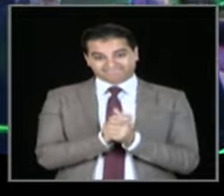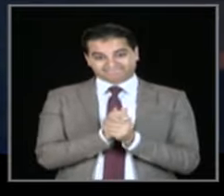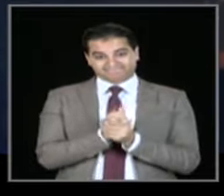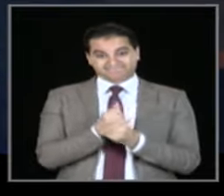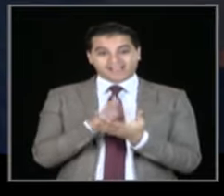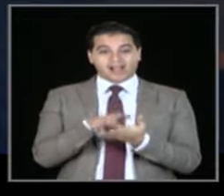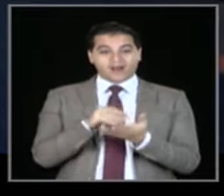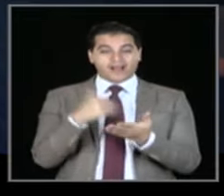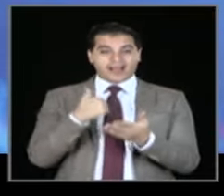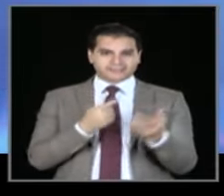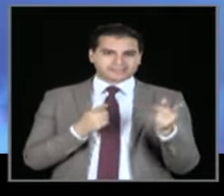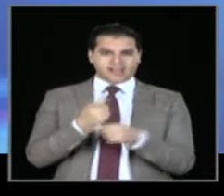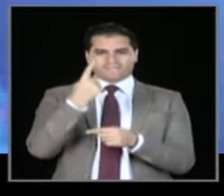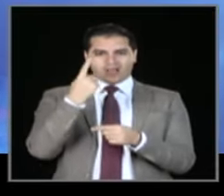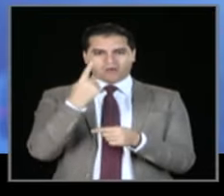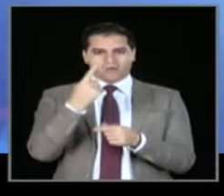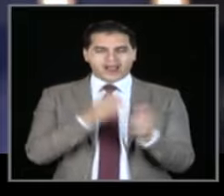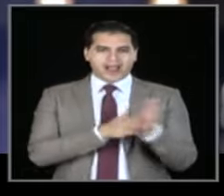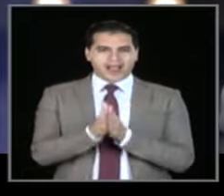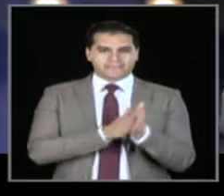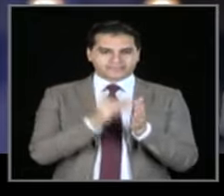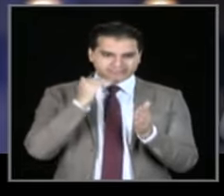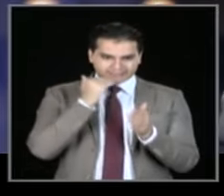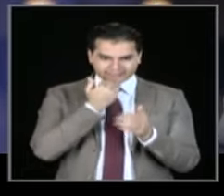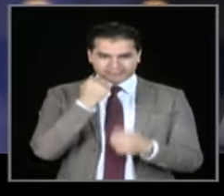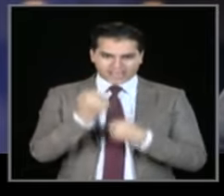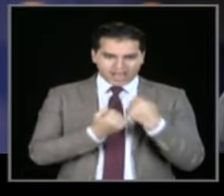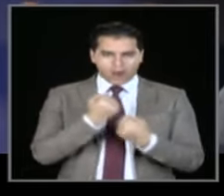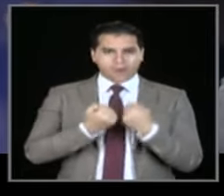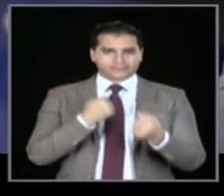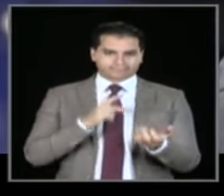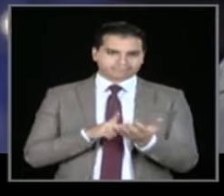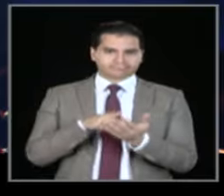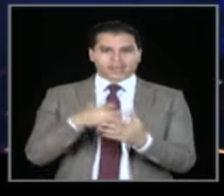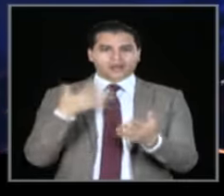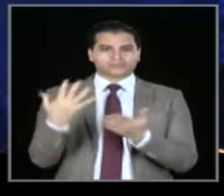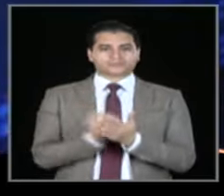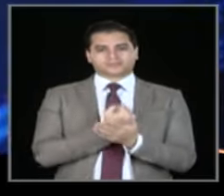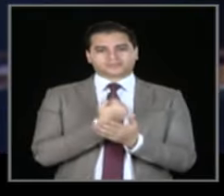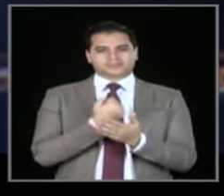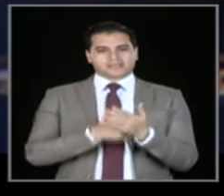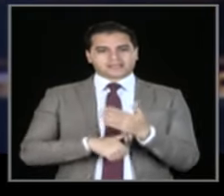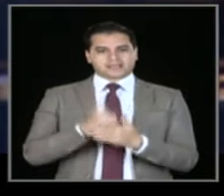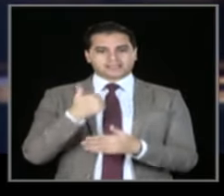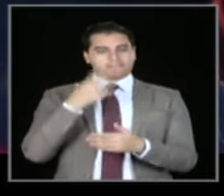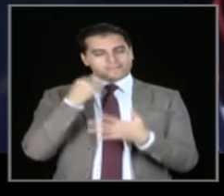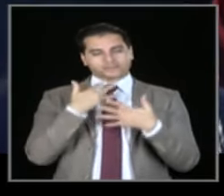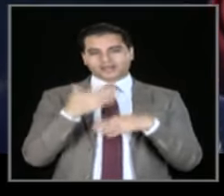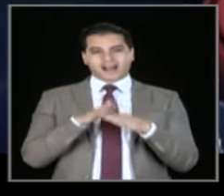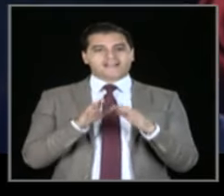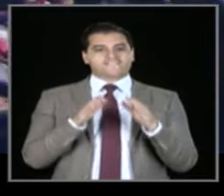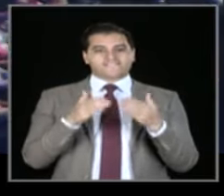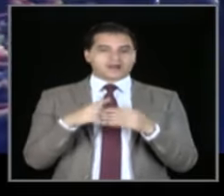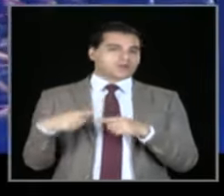اول ما احتفظت بالهدف الاول في ضربات الجزاء الحمد لله التوتر خف وخلاني اقوى ان احنا نكمل ونكسب ان شاء الله الماتش. انا مبسوط باداء فريقي في البطوله